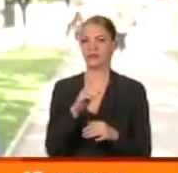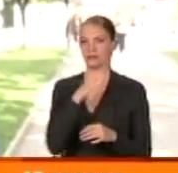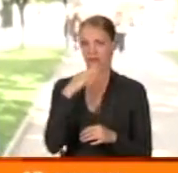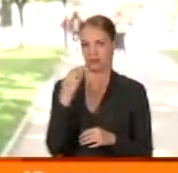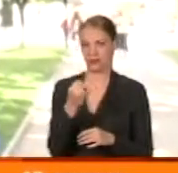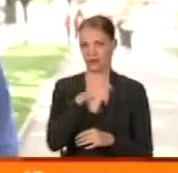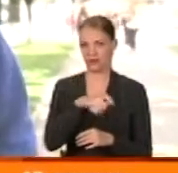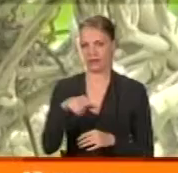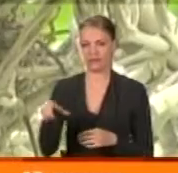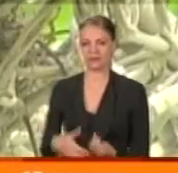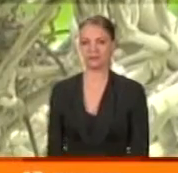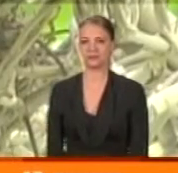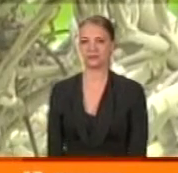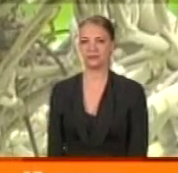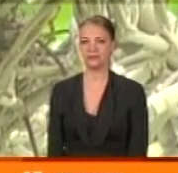цікавих.